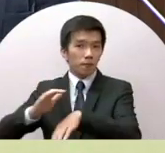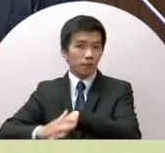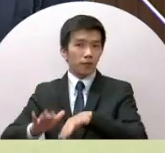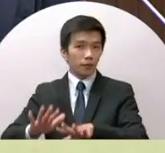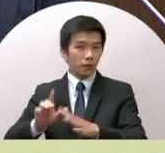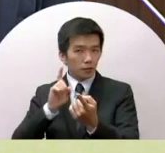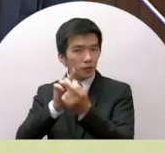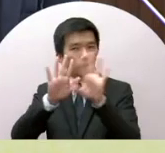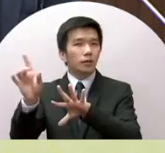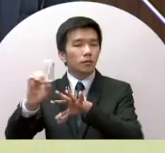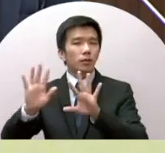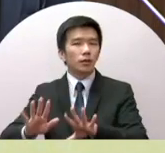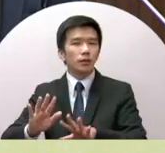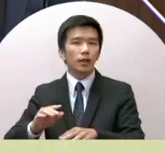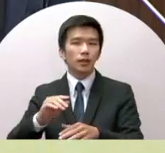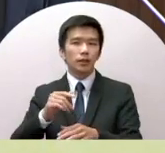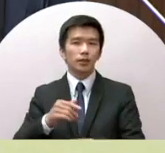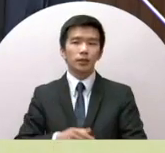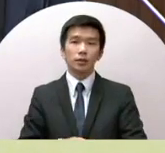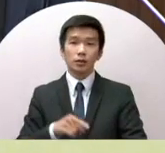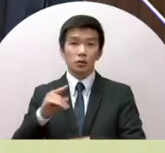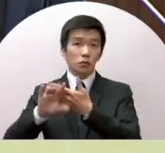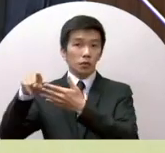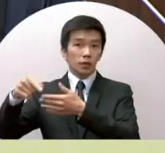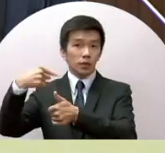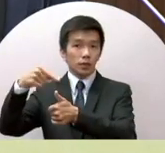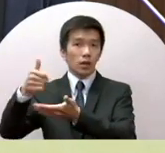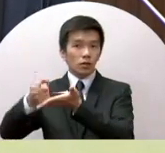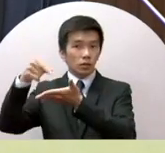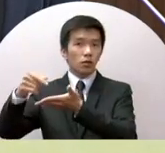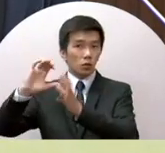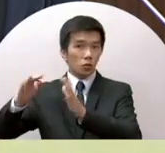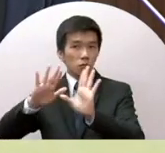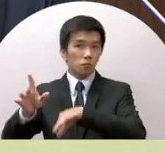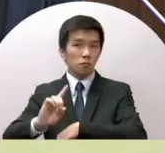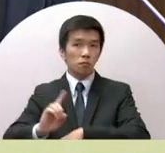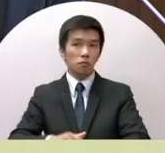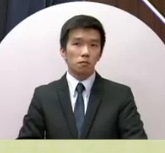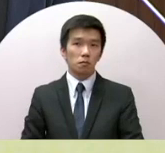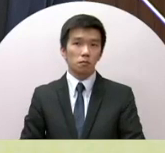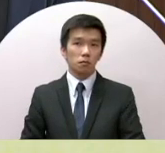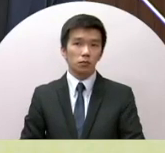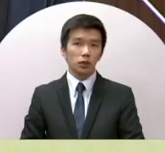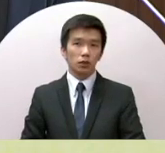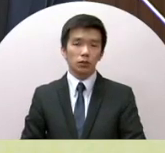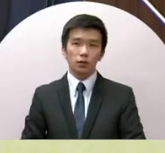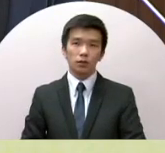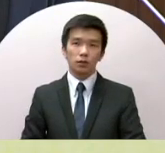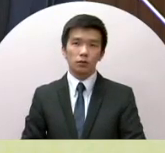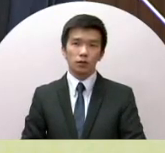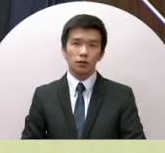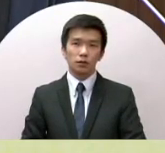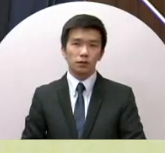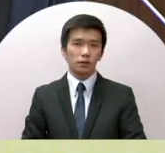哦，教廷目前状况怎么样？ 我想如果说单一的来说某一些国家的话，这个对我们现在的这个